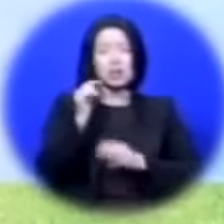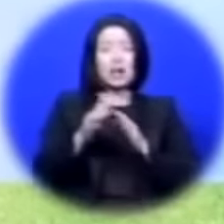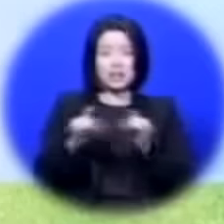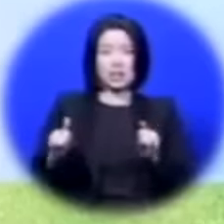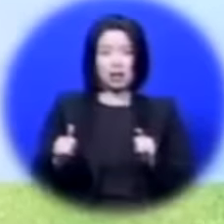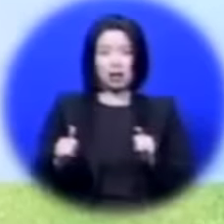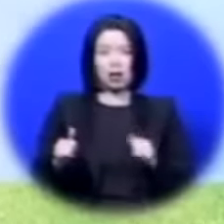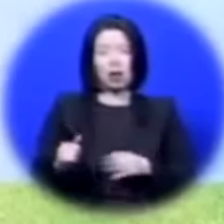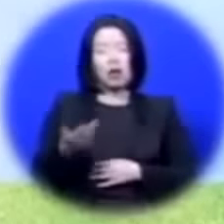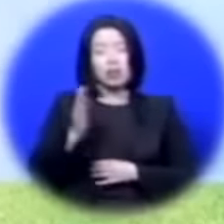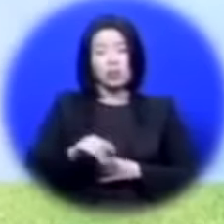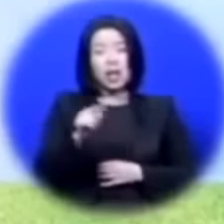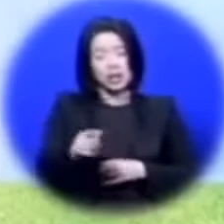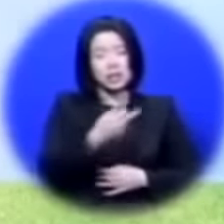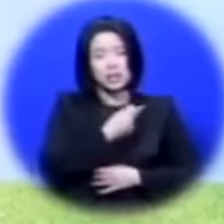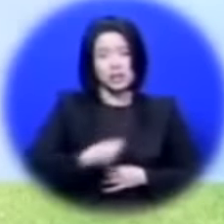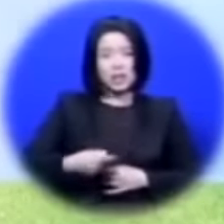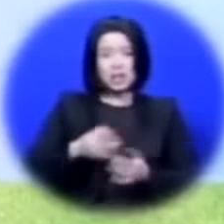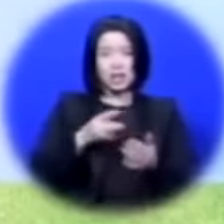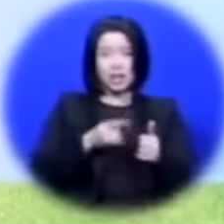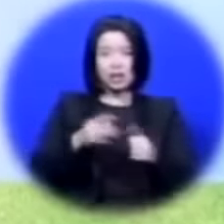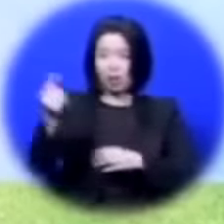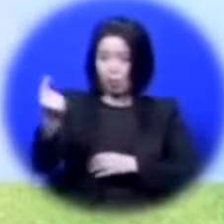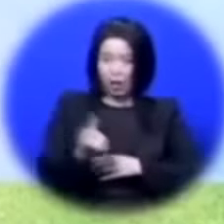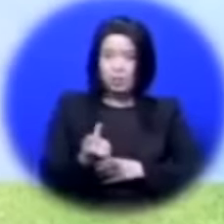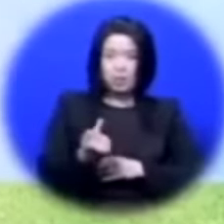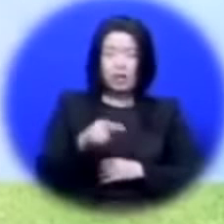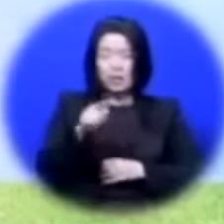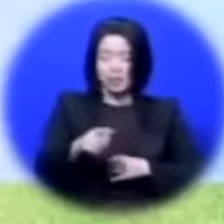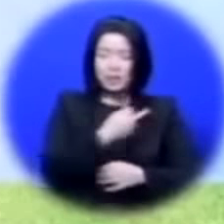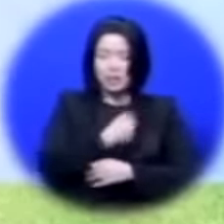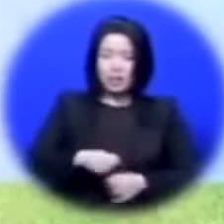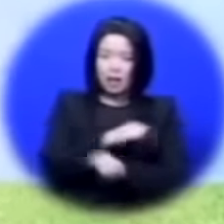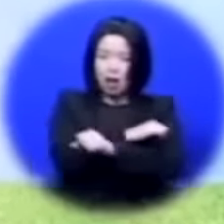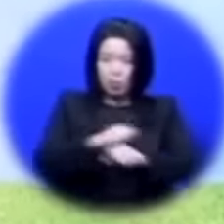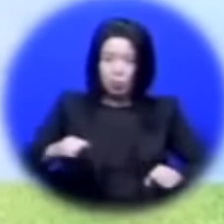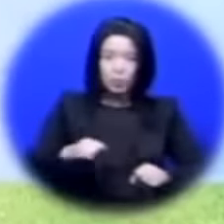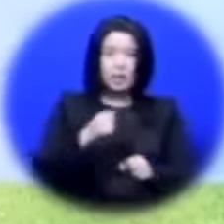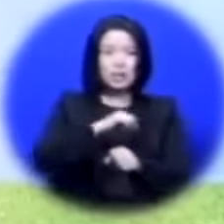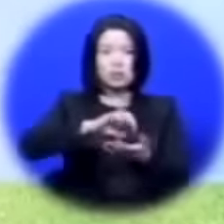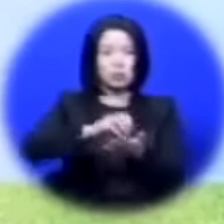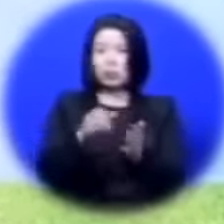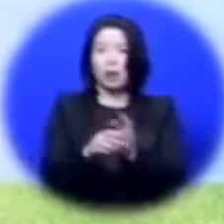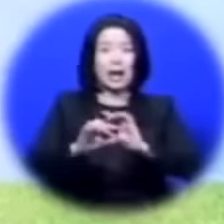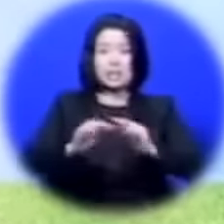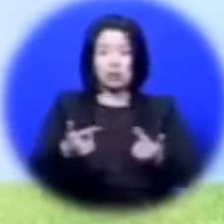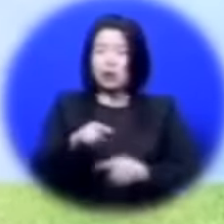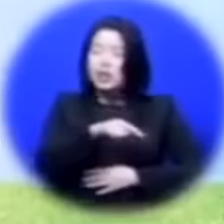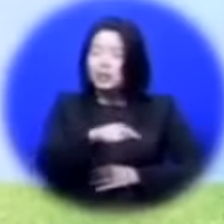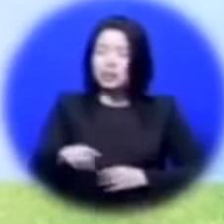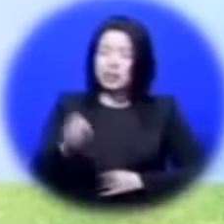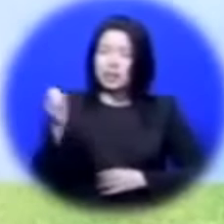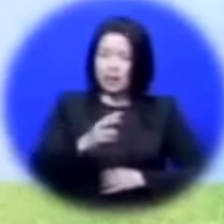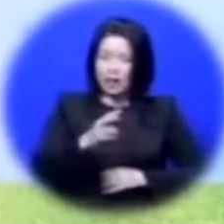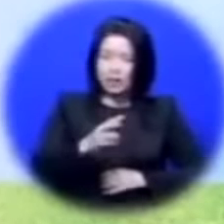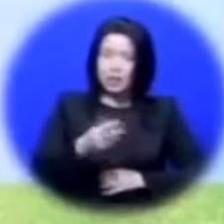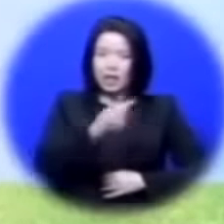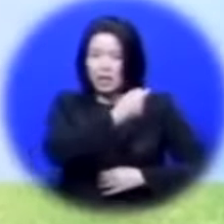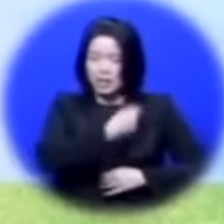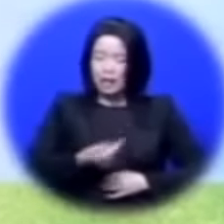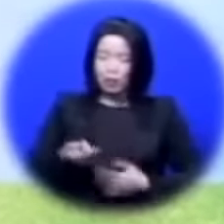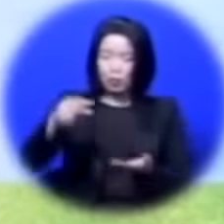예수님이 그 제자들에게 오셔서 그 제자들을 용서하실 정도가 아니고 그들을 다시 다 사도로